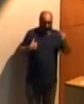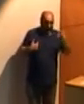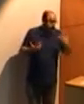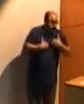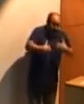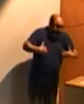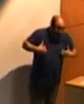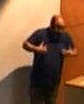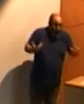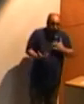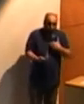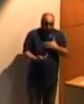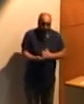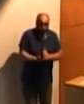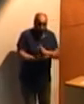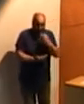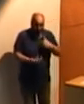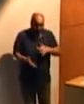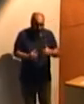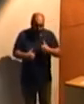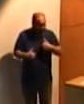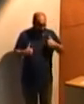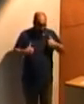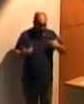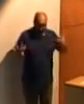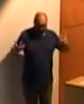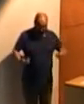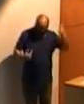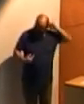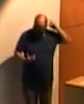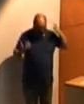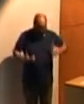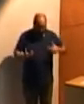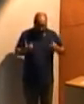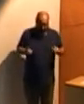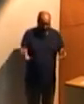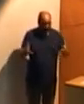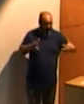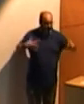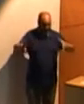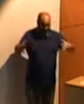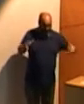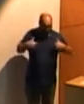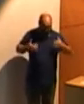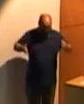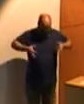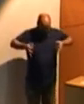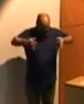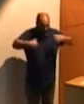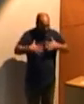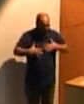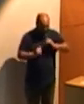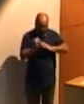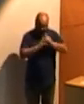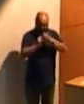le transit main dans ce qu'il veut dans ce qui est le fond de sa pensée peut-être que à me construire moi-même en me